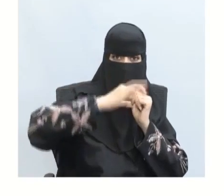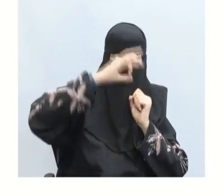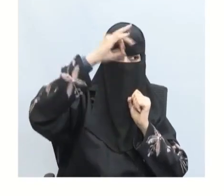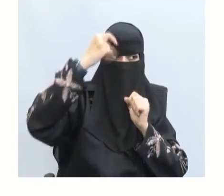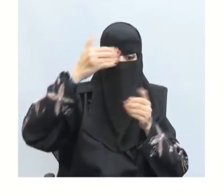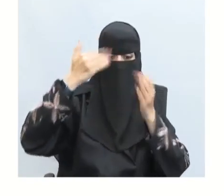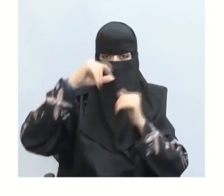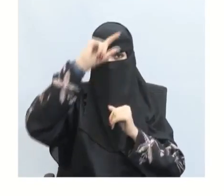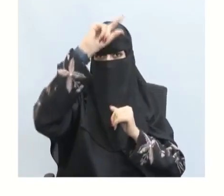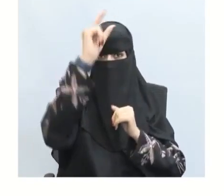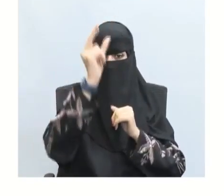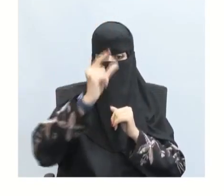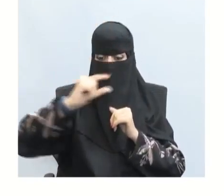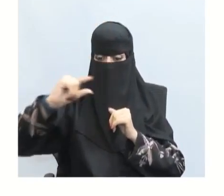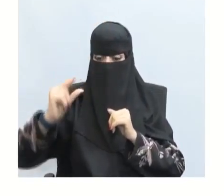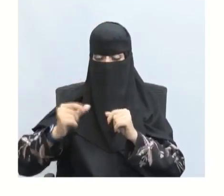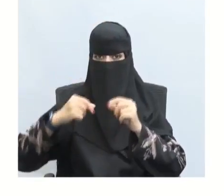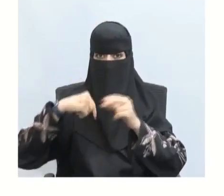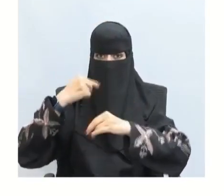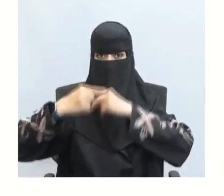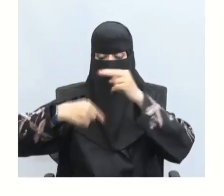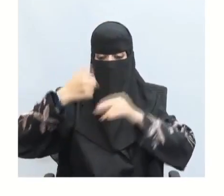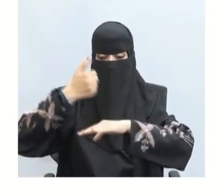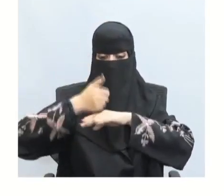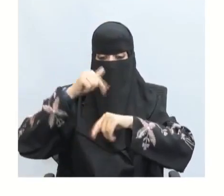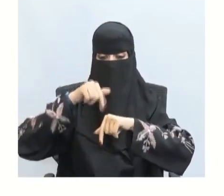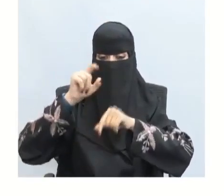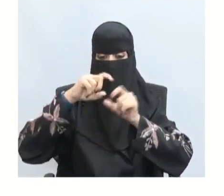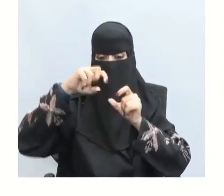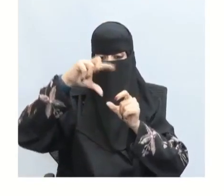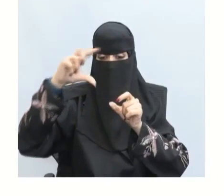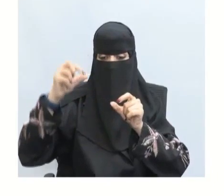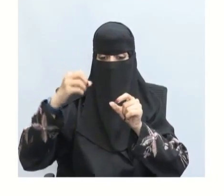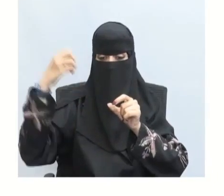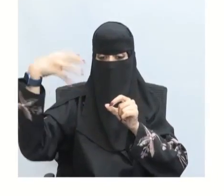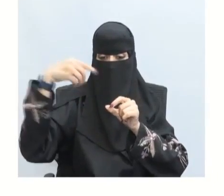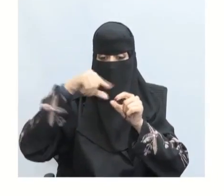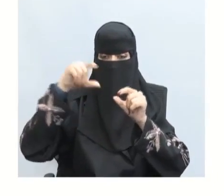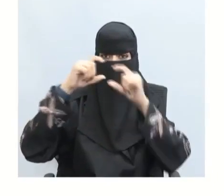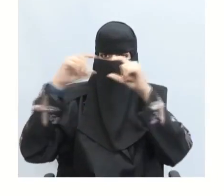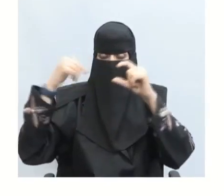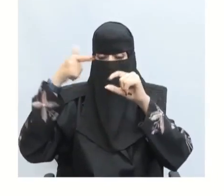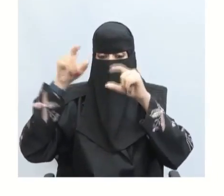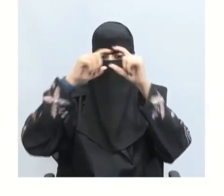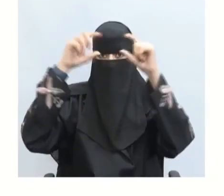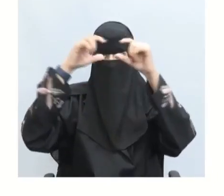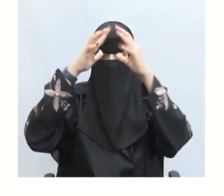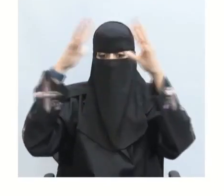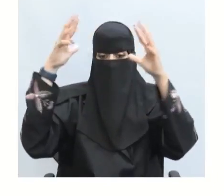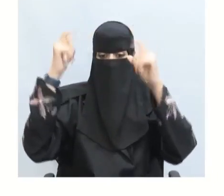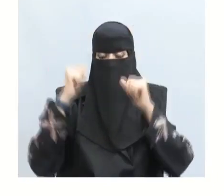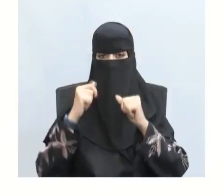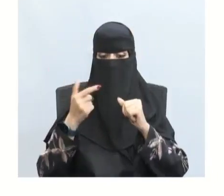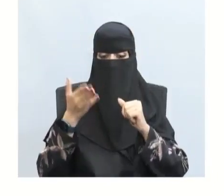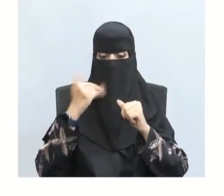اللمعان وهذا شريط التتابع ونجد هنا الشمس وهنا العمالقه الحمراء والعمالقه الحمراء